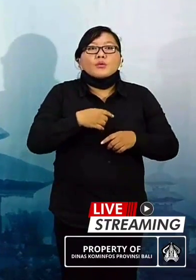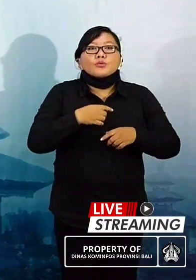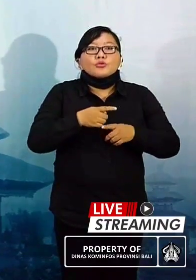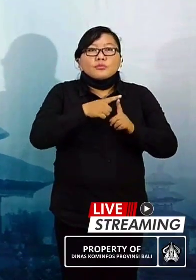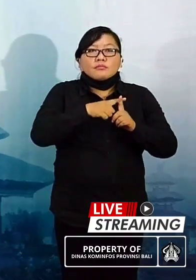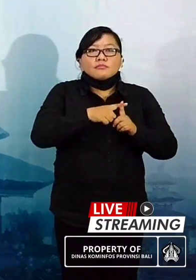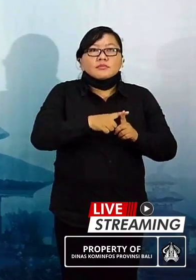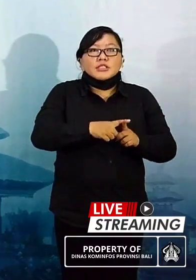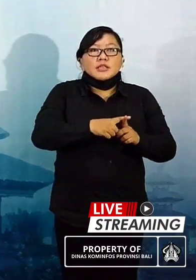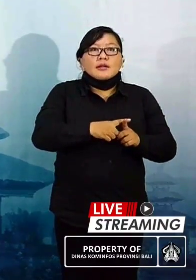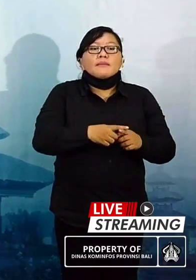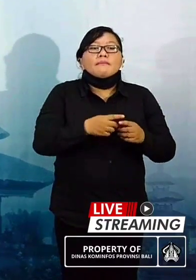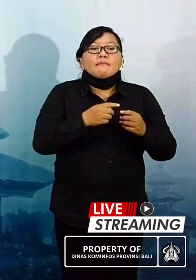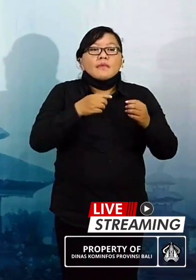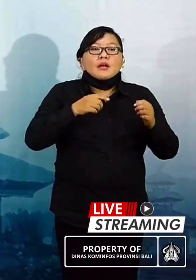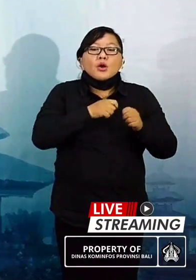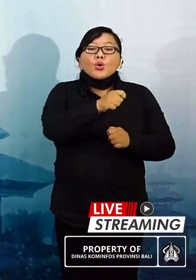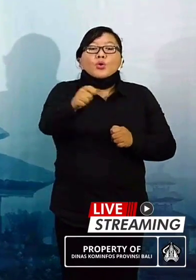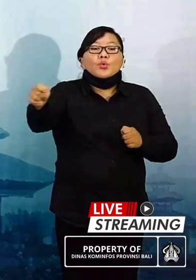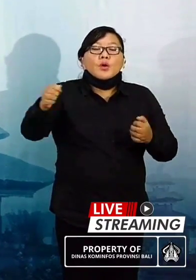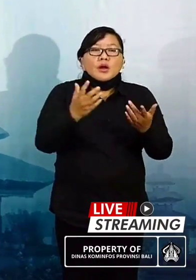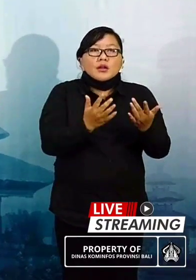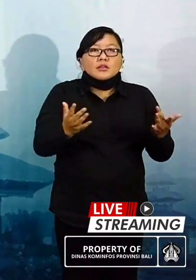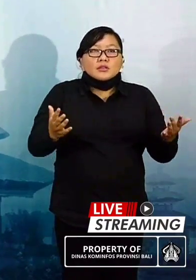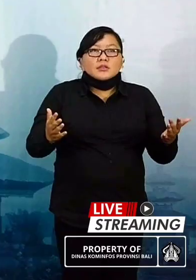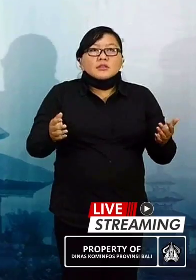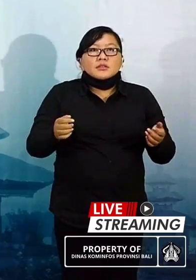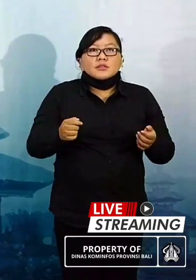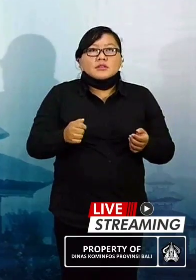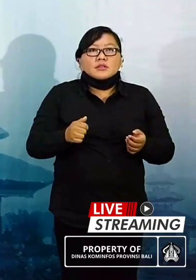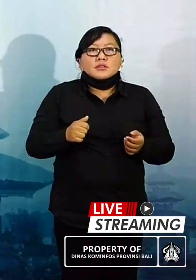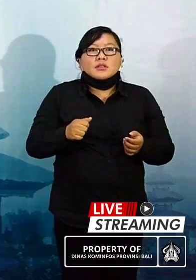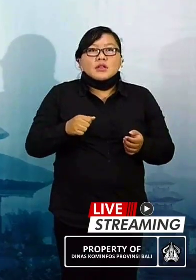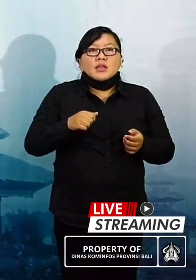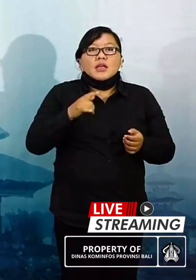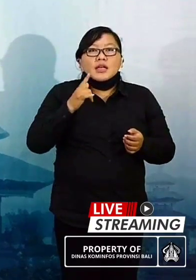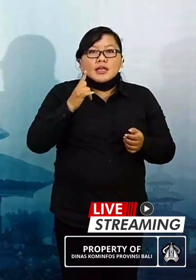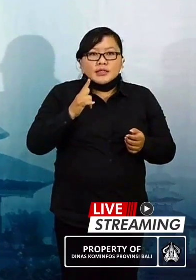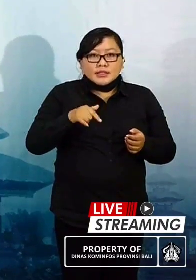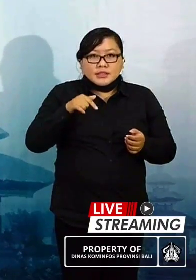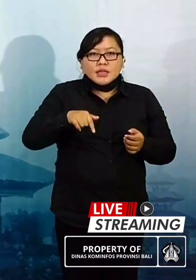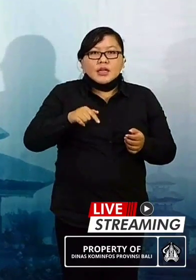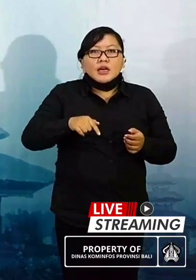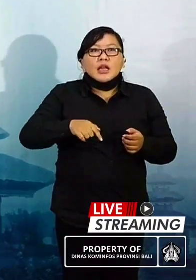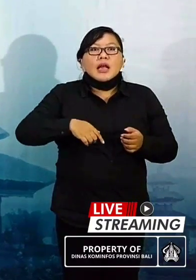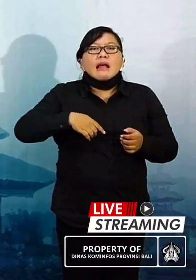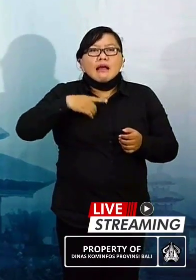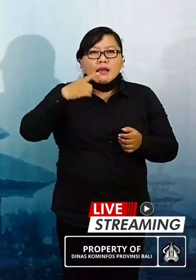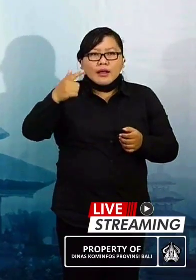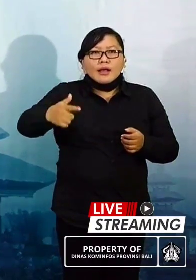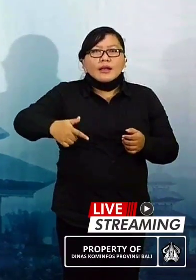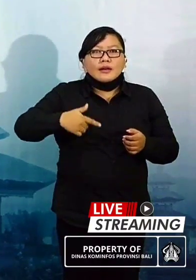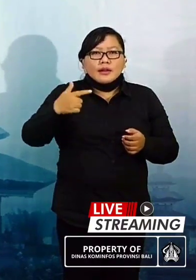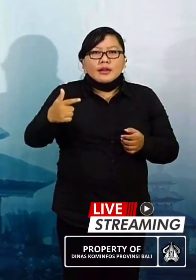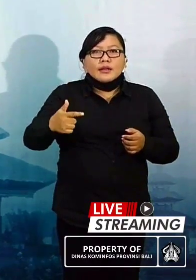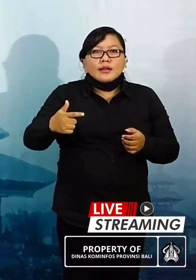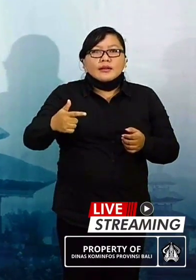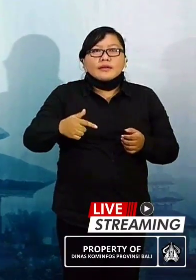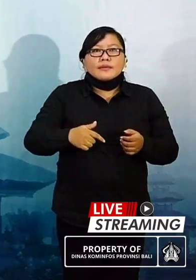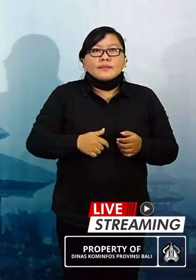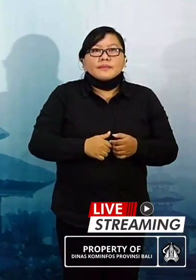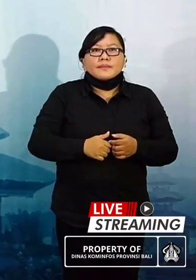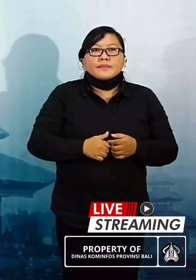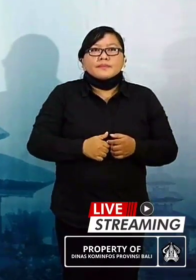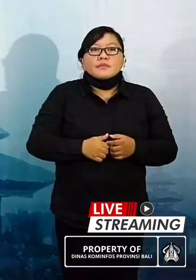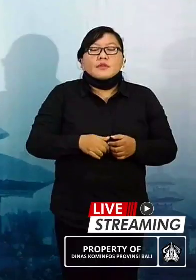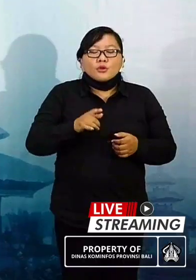ruang isolasi Rumah Sakit Bali Mandara sedang menyiapkan 34 ruangan lagi Rumah Sakit Sanglah juga